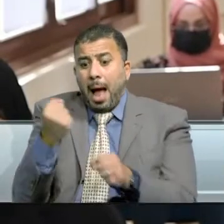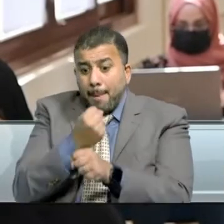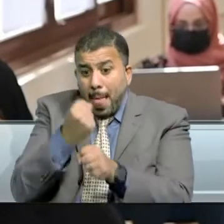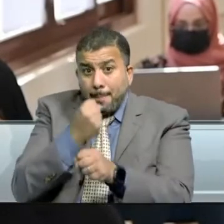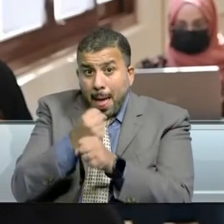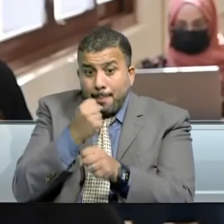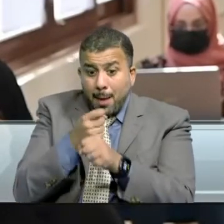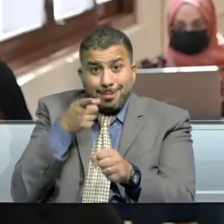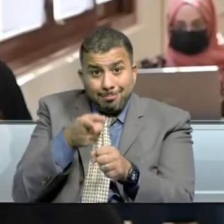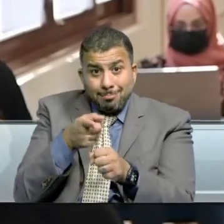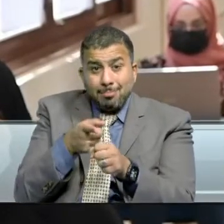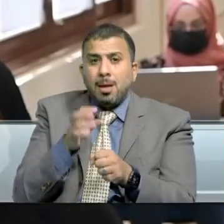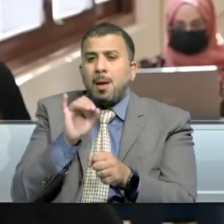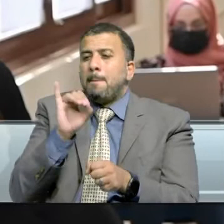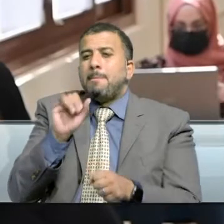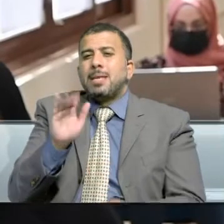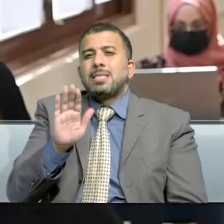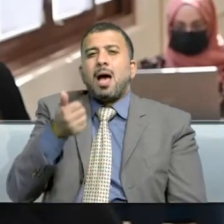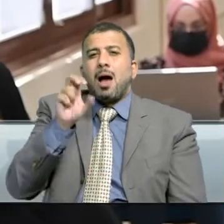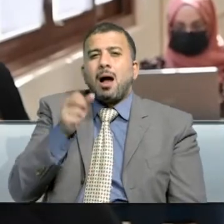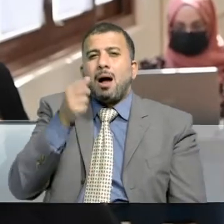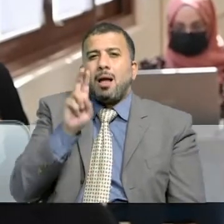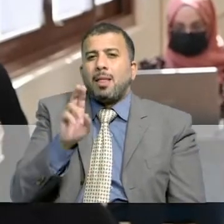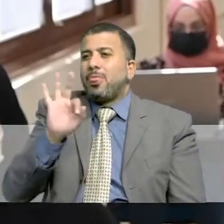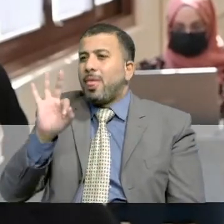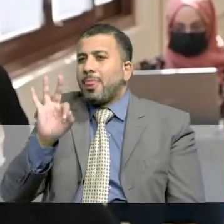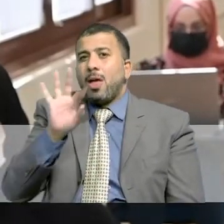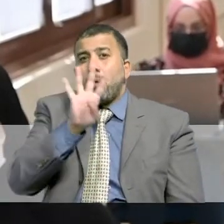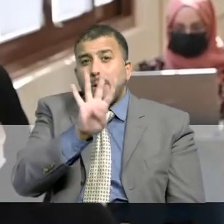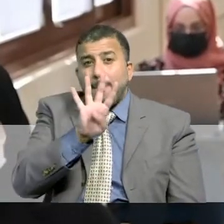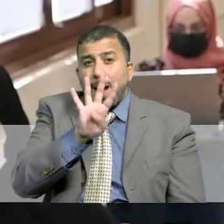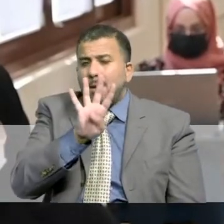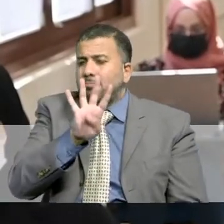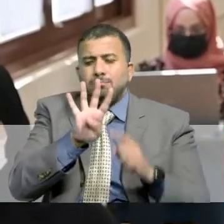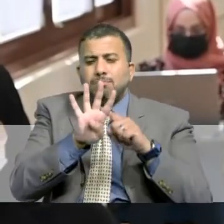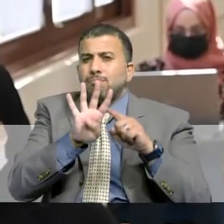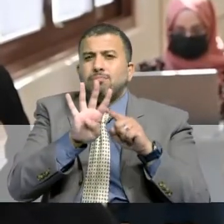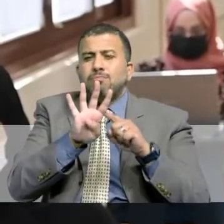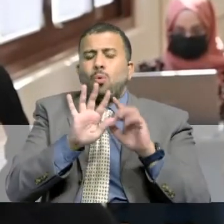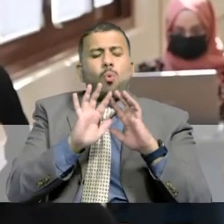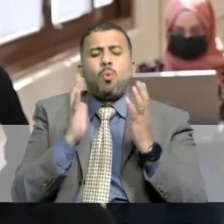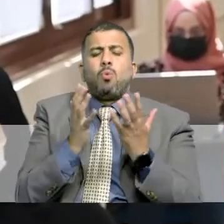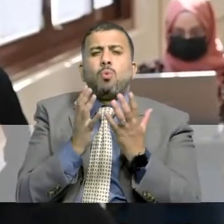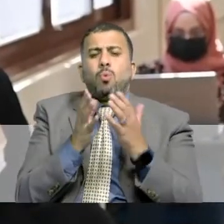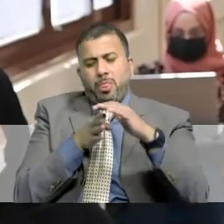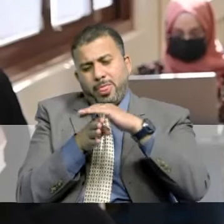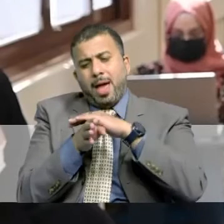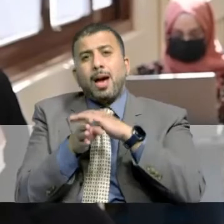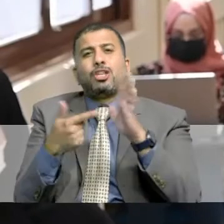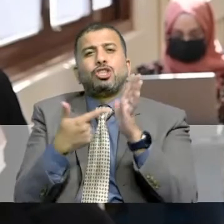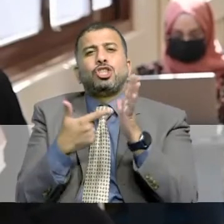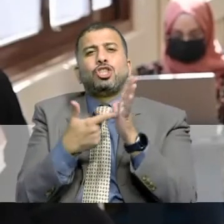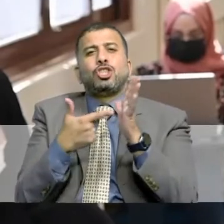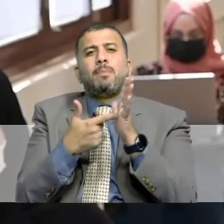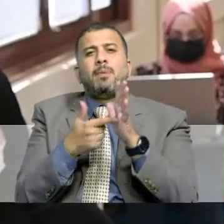العملية المساقات السنوات الثالثة والرابعة كلها في داخل الجامعة في